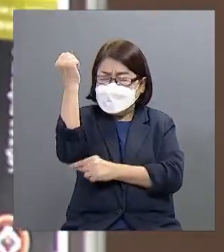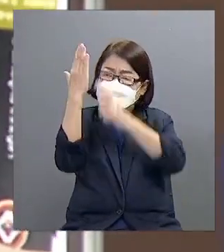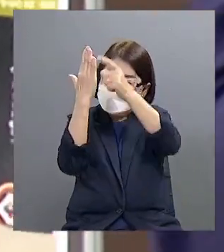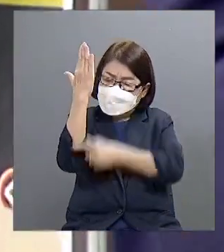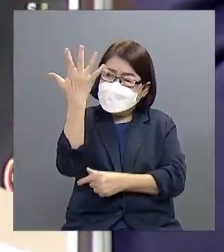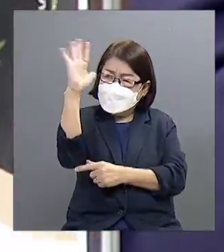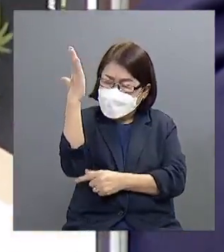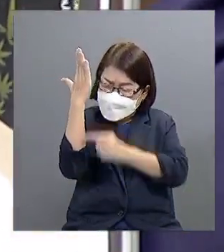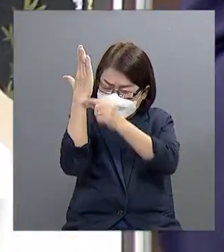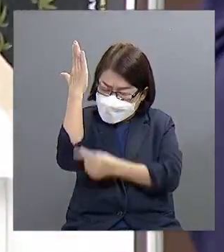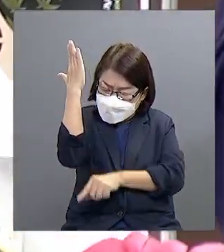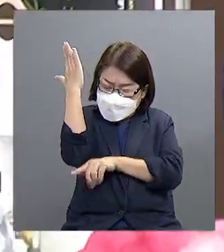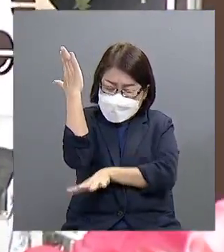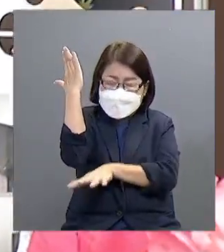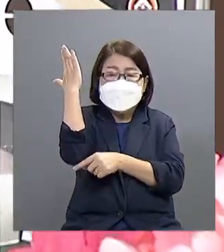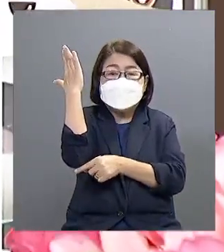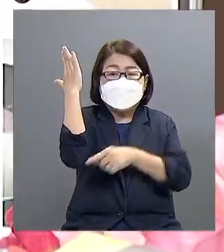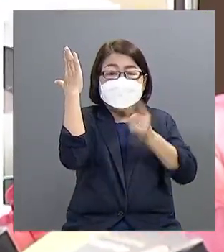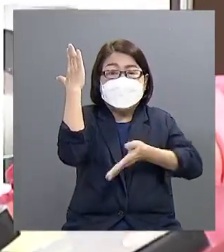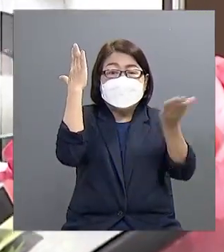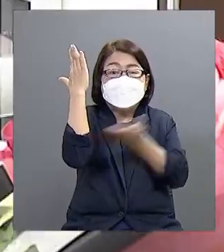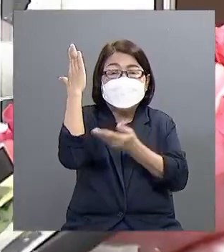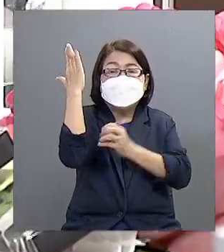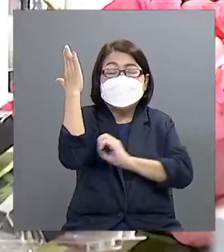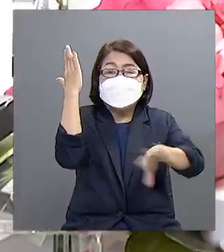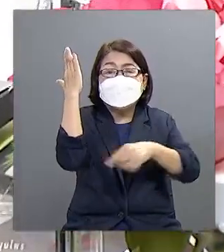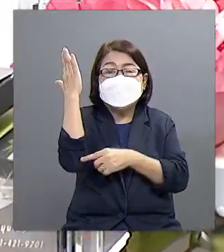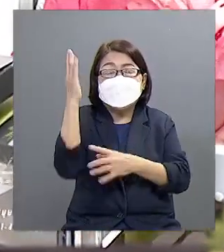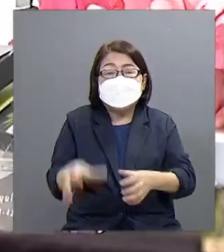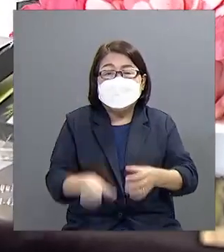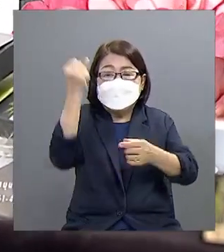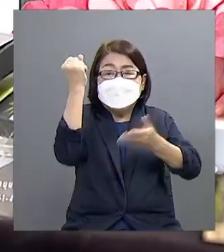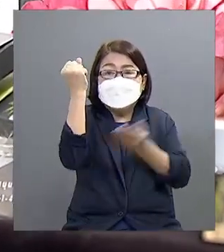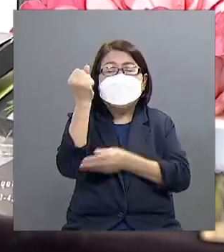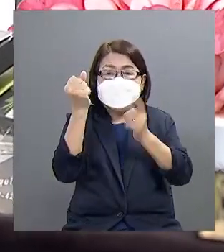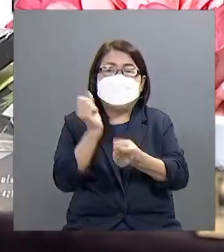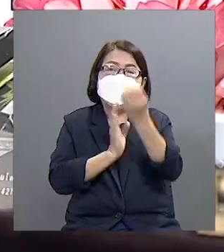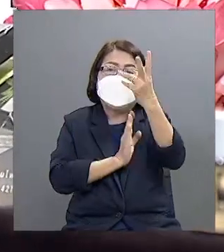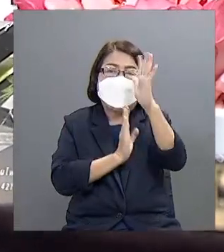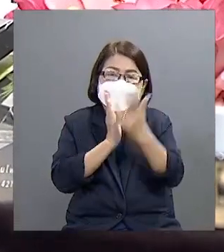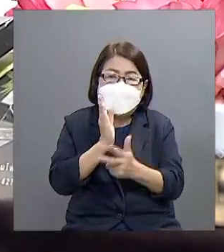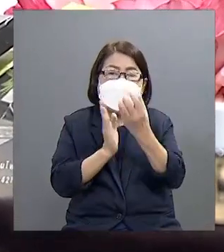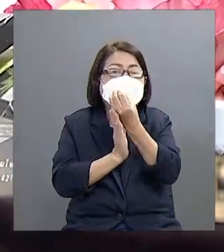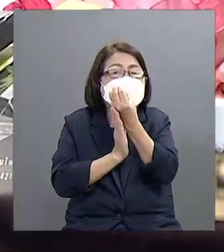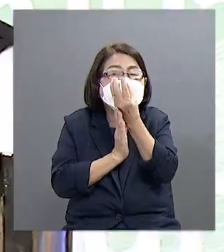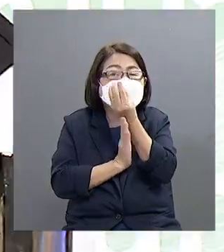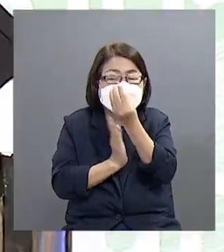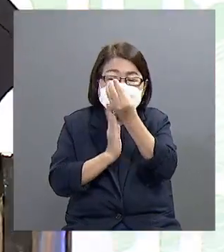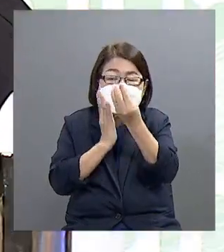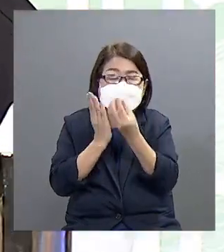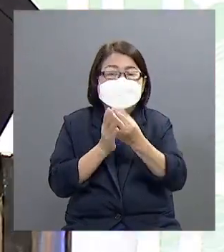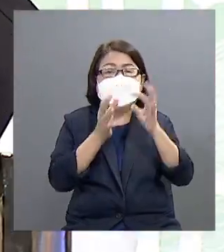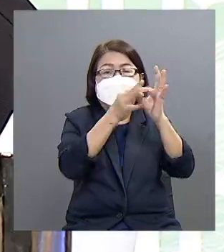ต้องทิ้งเหรอครับหมอฮะ ก็ส่วนใหญ่เขาจะเอาใบเอาช่อดอกไปทำในเรื่องของทางการแพทย์แต่ร